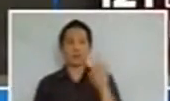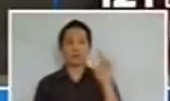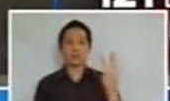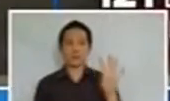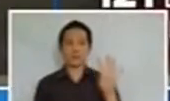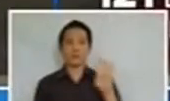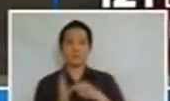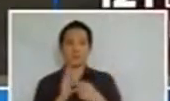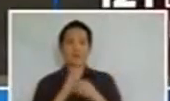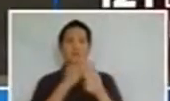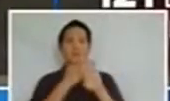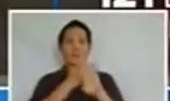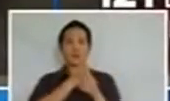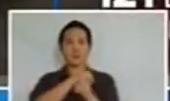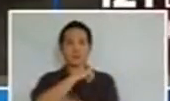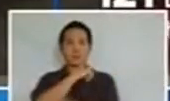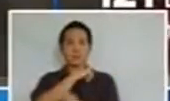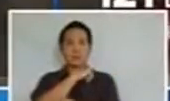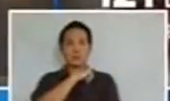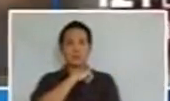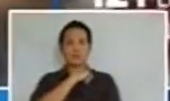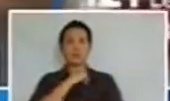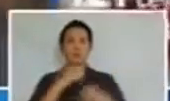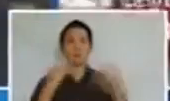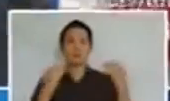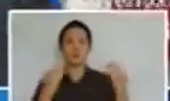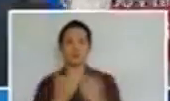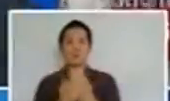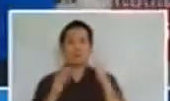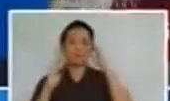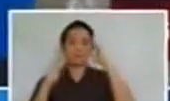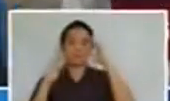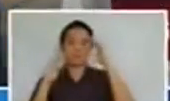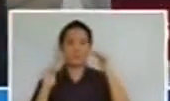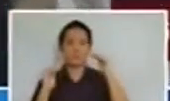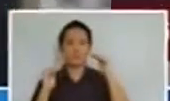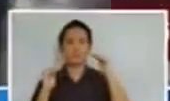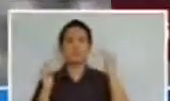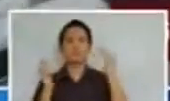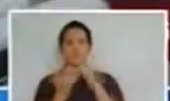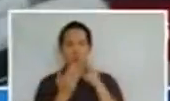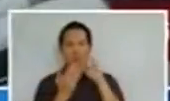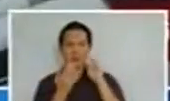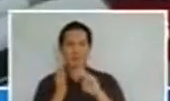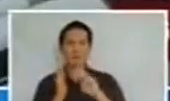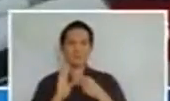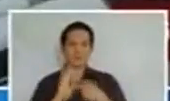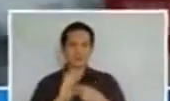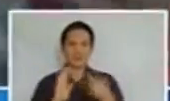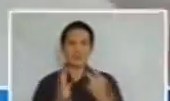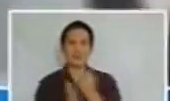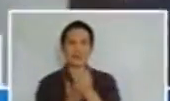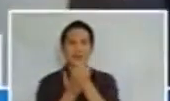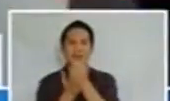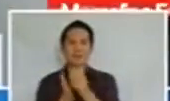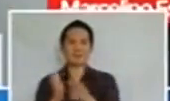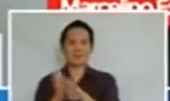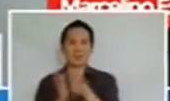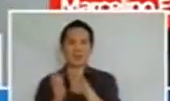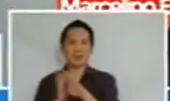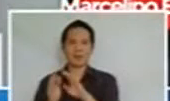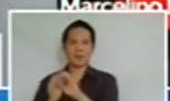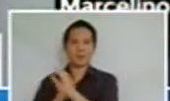Balik Probinsya Bagong Pag-asa Program upang ihandog ng ating pamahalaan ang hatid tulong.